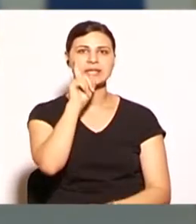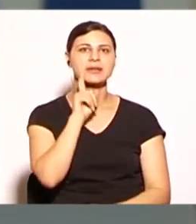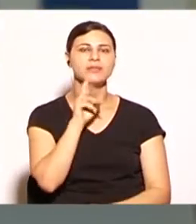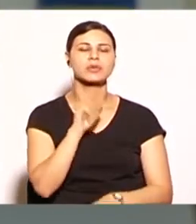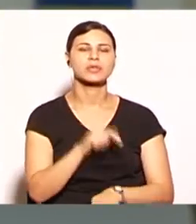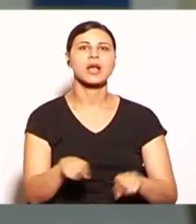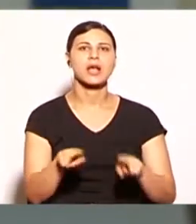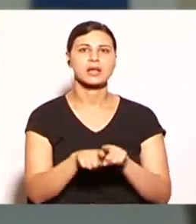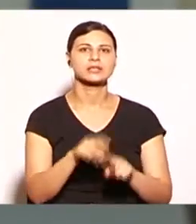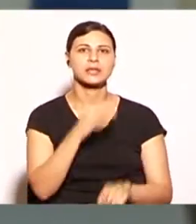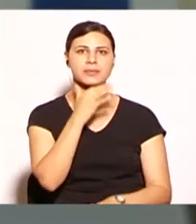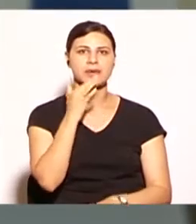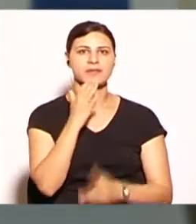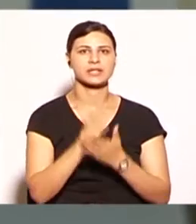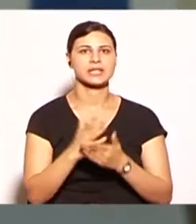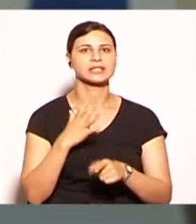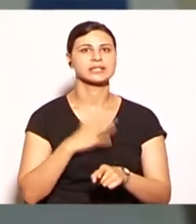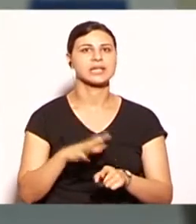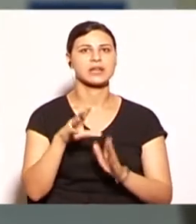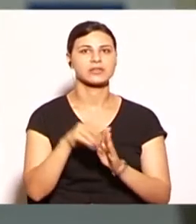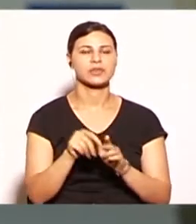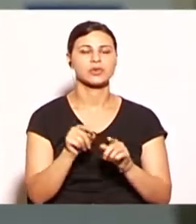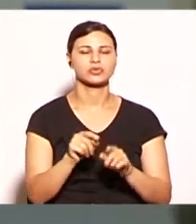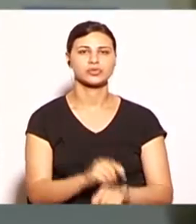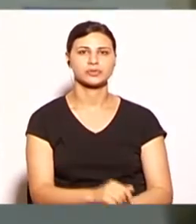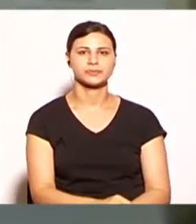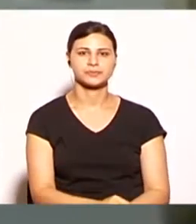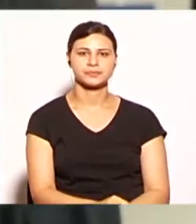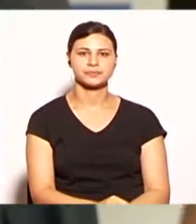ასე მრავლად გაქვთ საქართველოში.